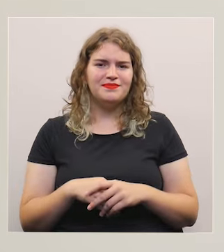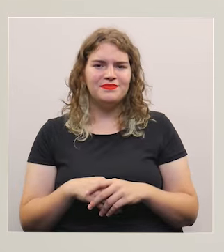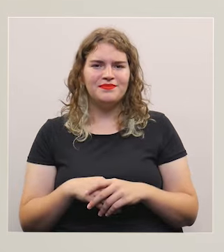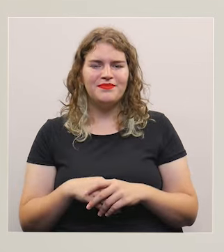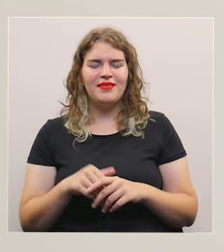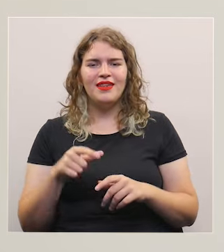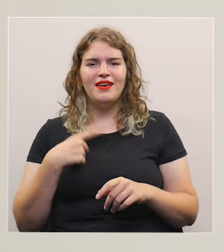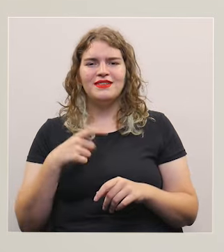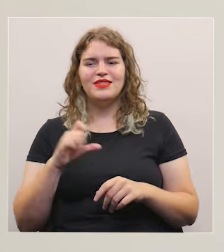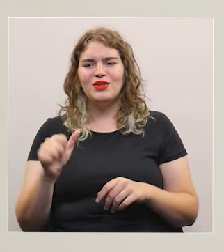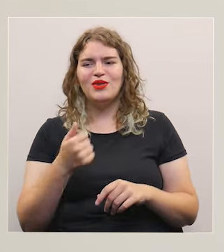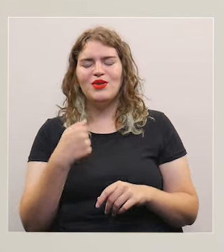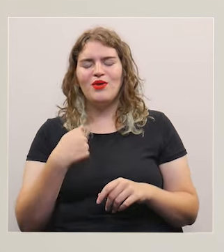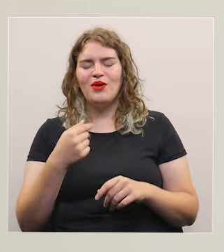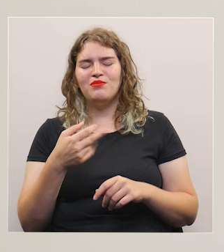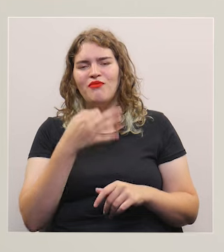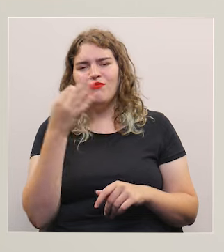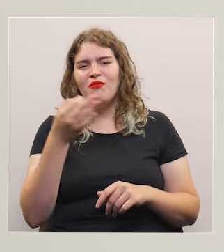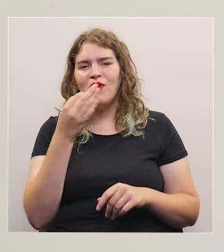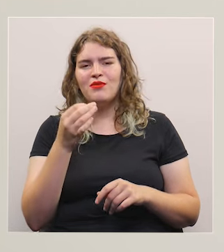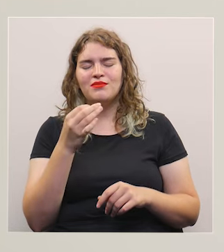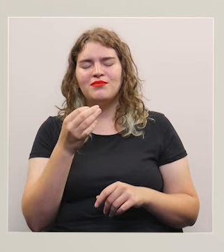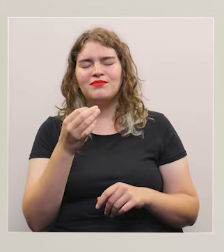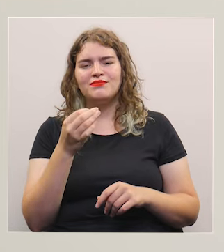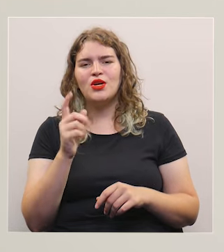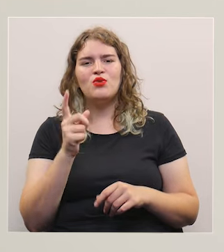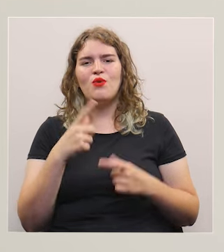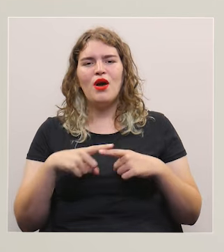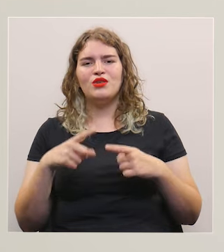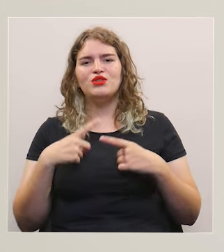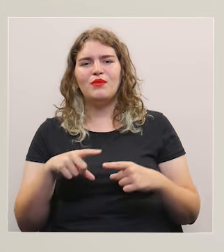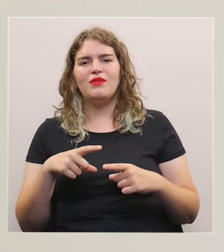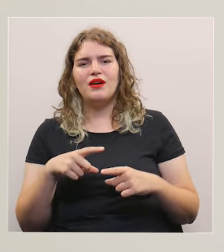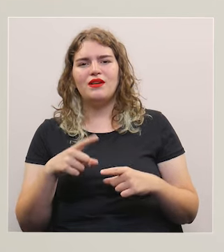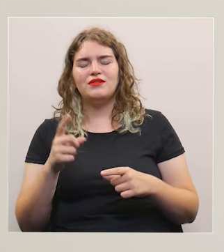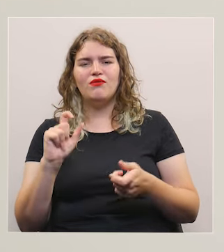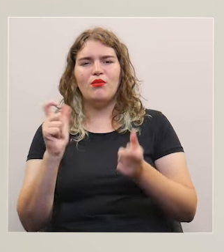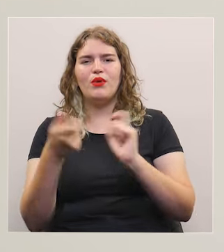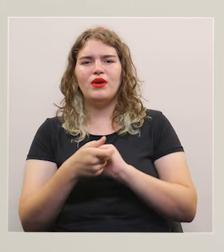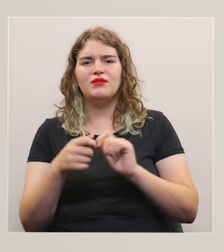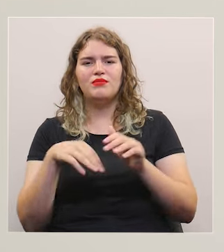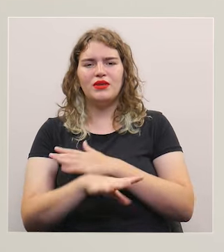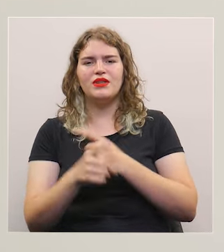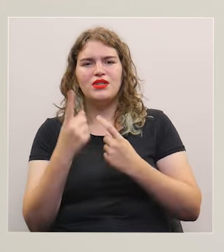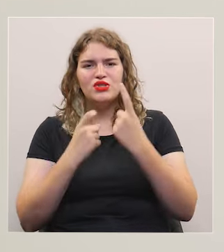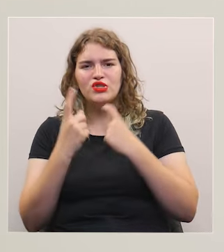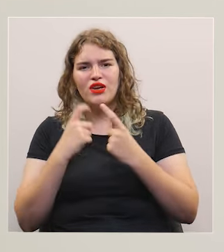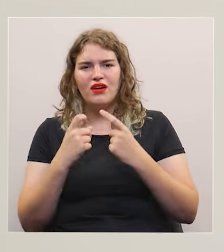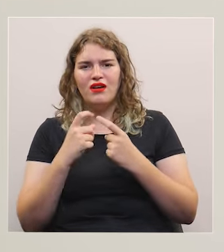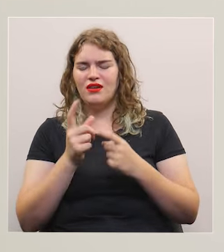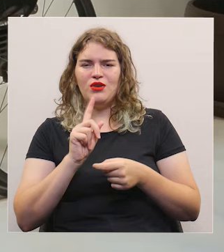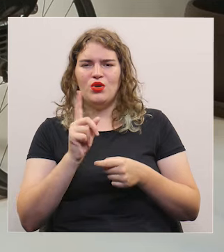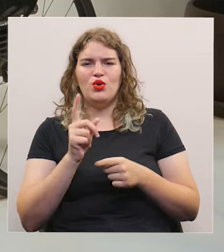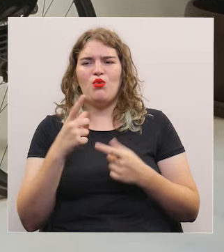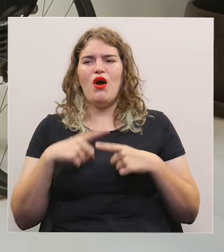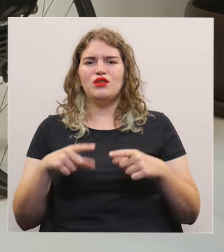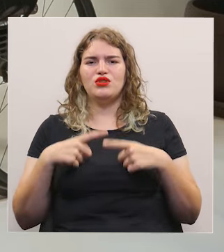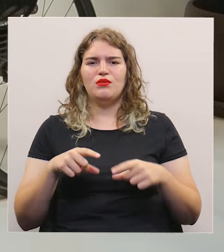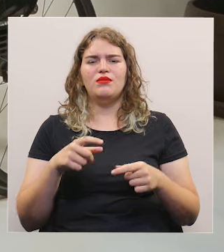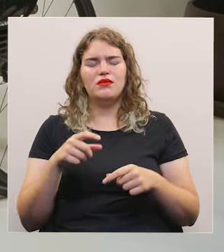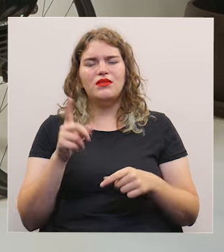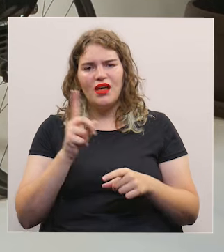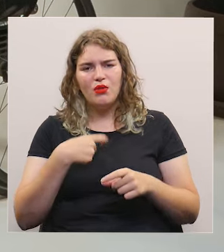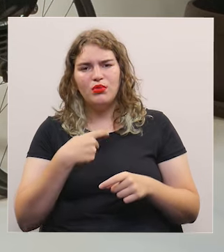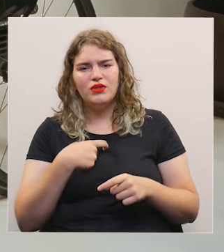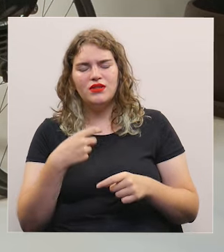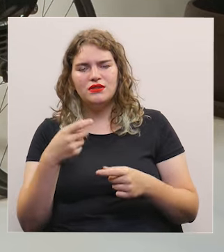Aici asta iar e o vorbă de subliniat. Nu așteptați să vă pocăiți prin încercare, ci